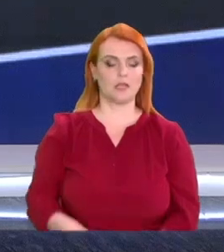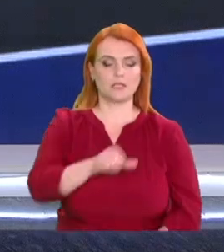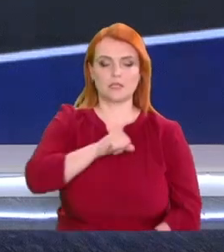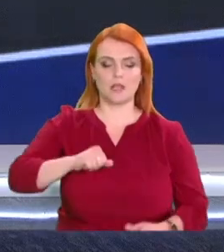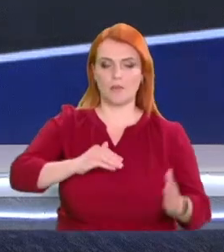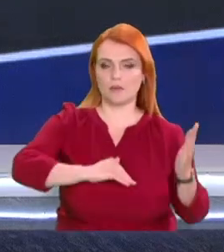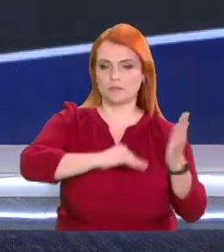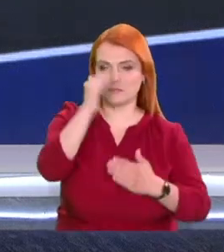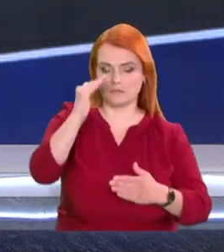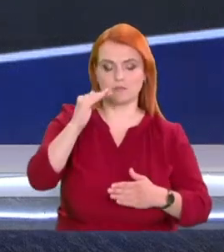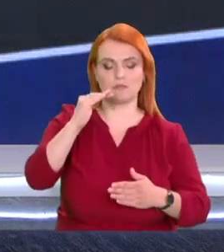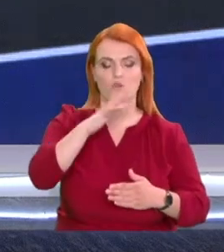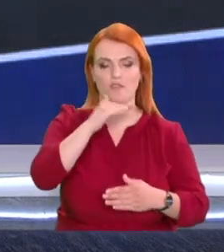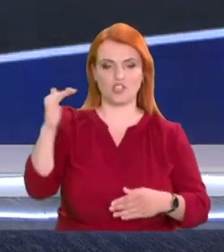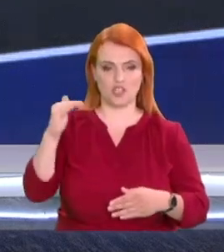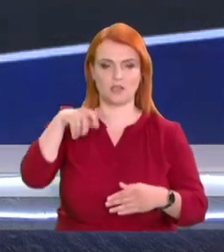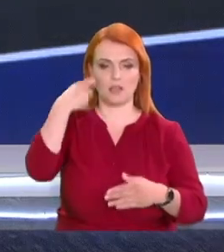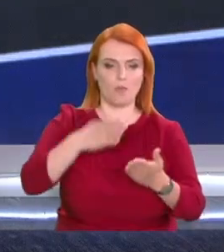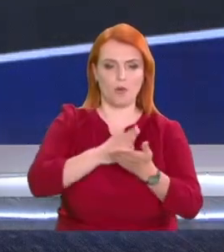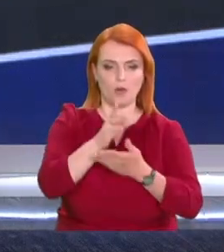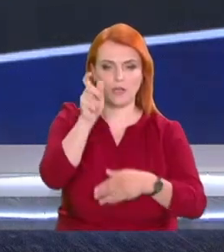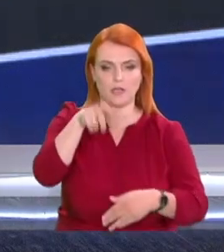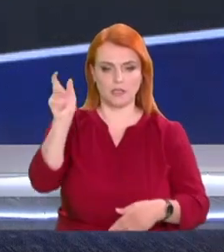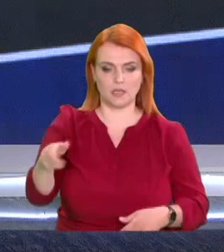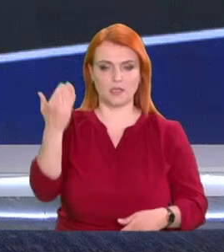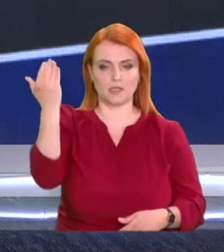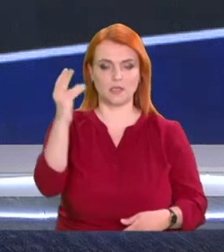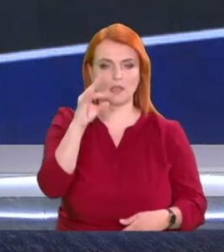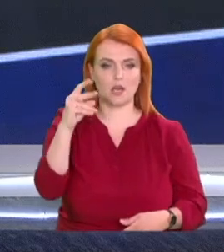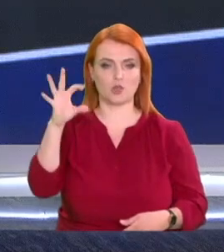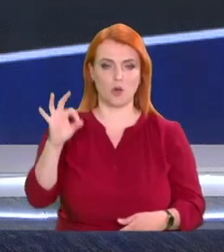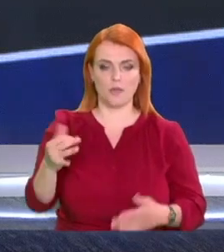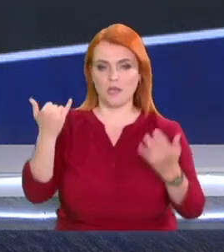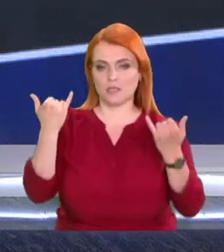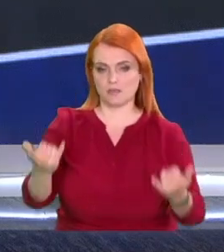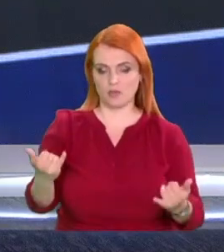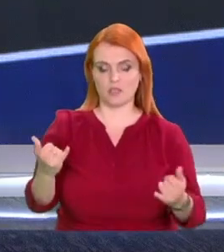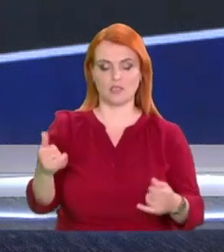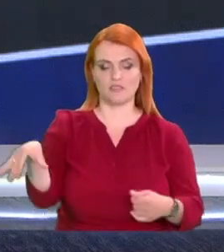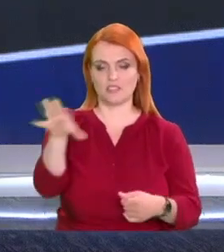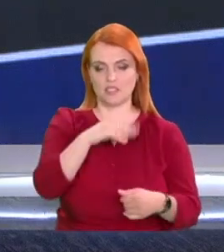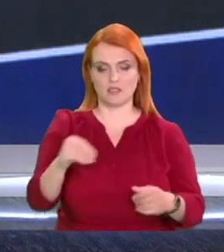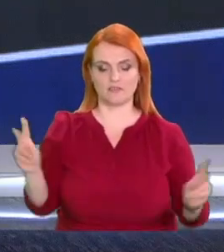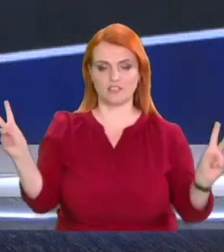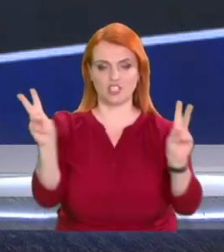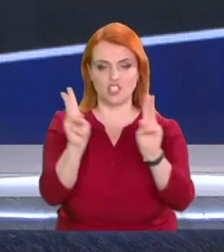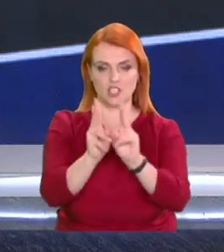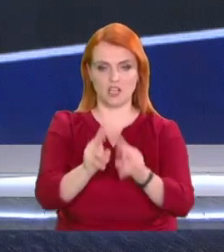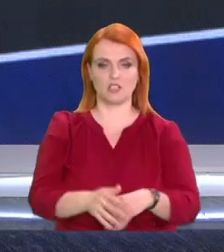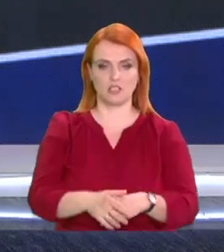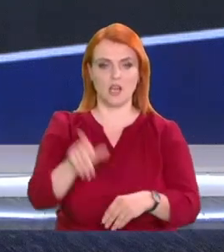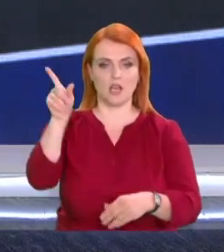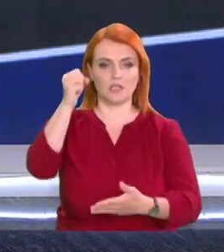Liderii politici ai Alianței Nord-Atlantice lansează astăzi Consiliul NATO-Ucraina. Secretarul general al Alianței, Jens Stoltenberg,